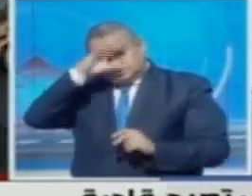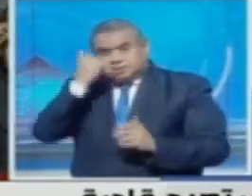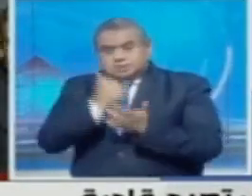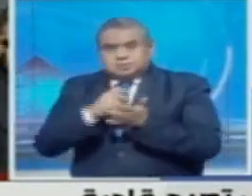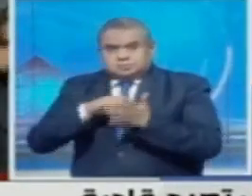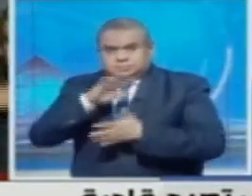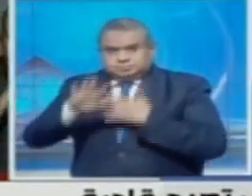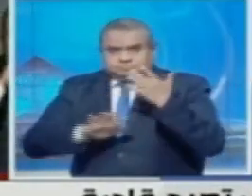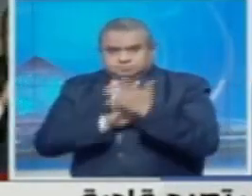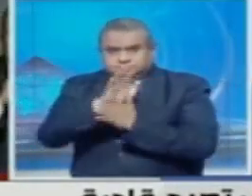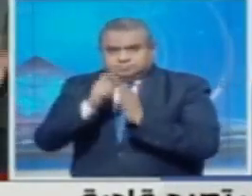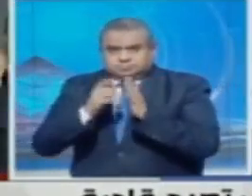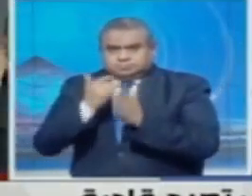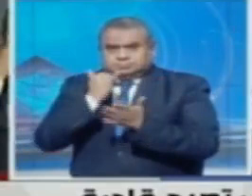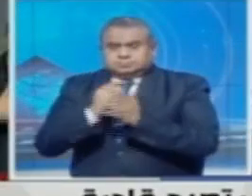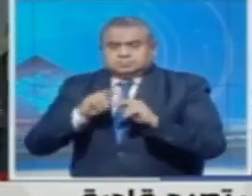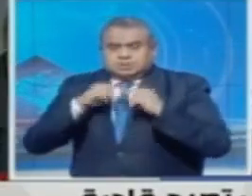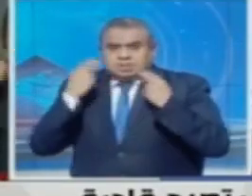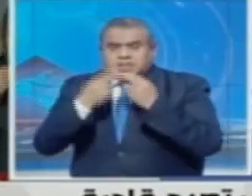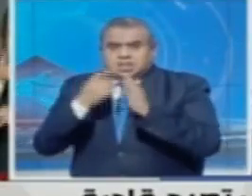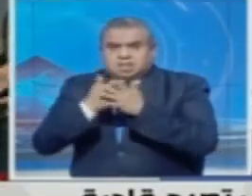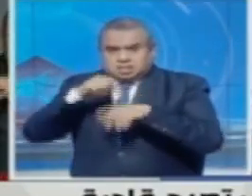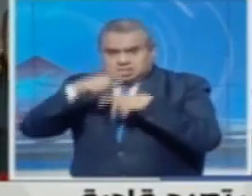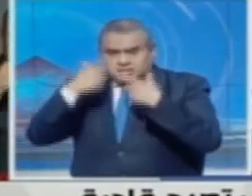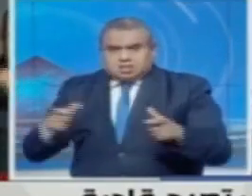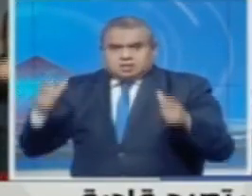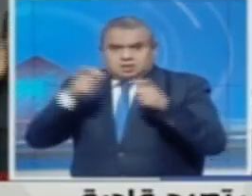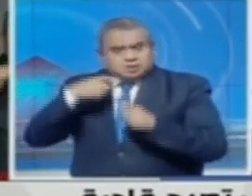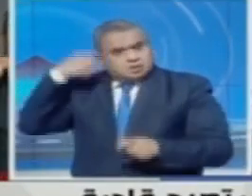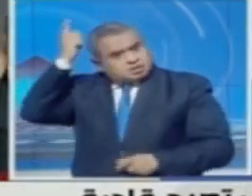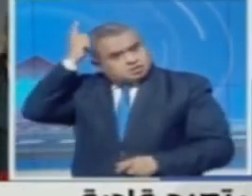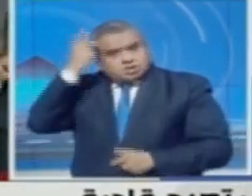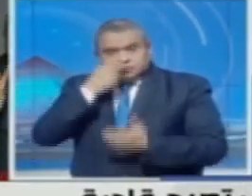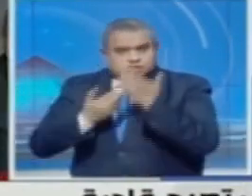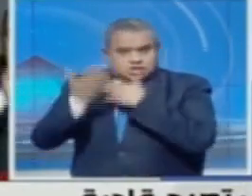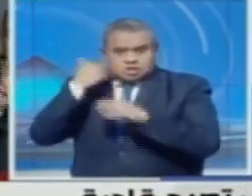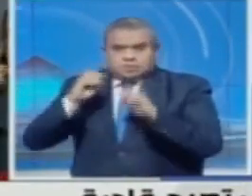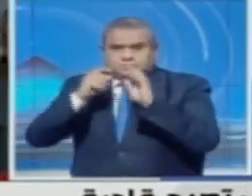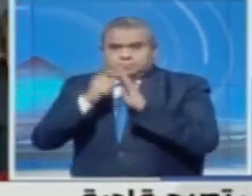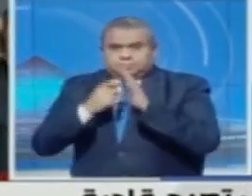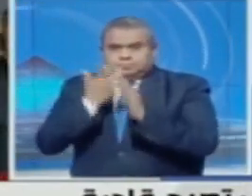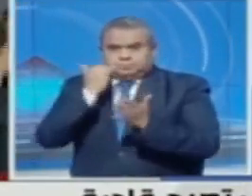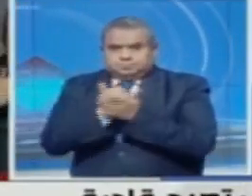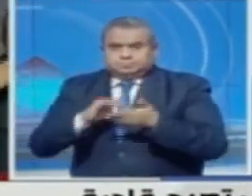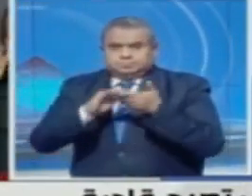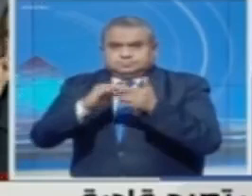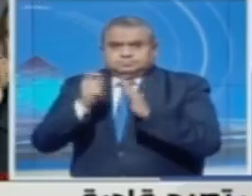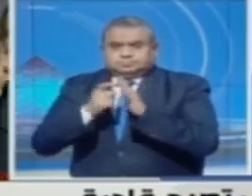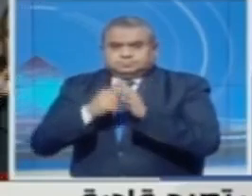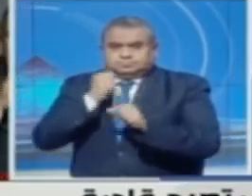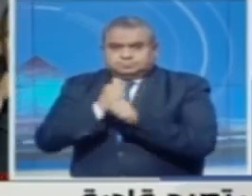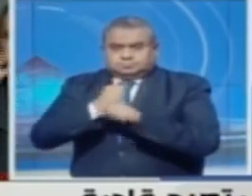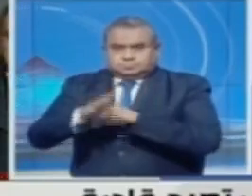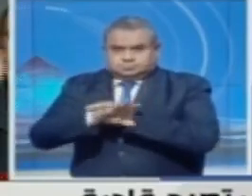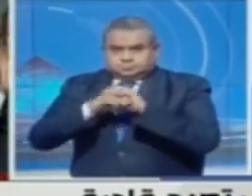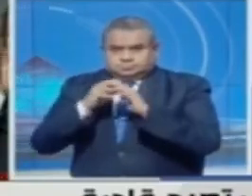طبعا القمة العالمية للمناخ شرم الشيخ اللي هي COP27 في نوفمبر الماضي، وكانت مستهدفة